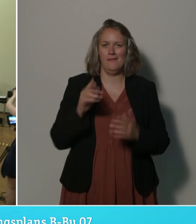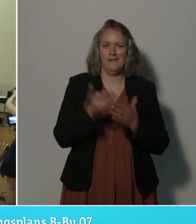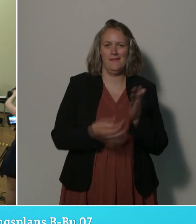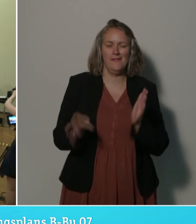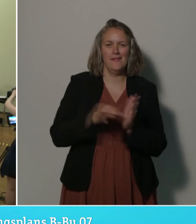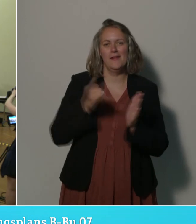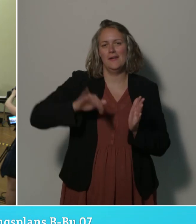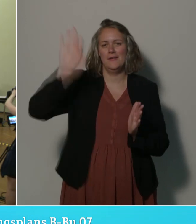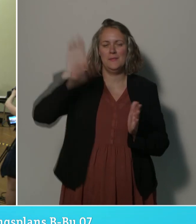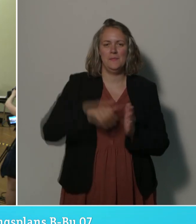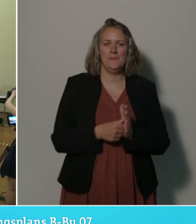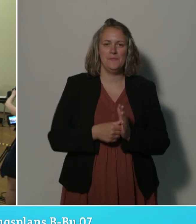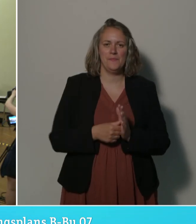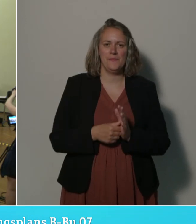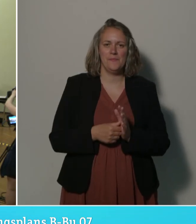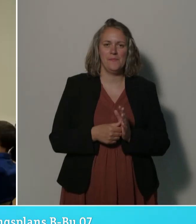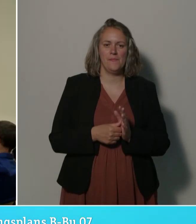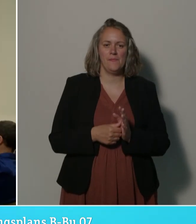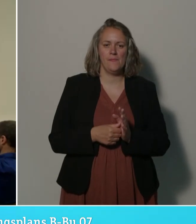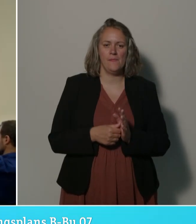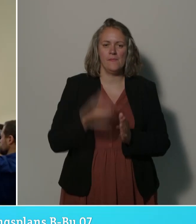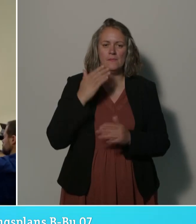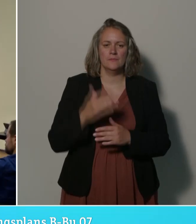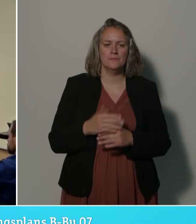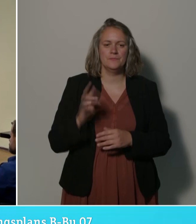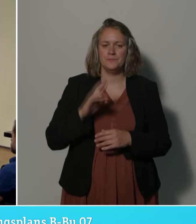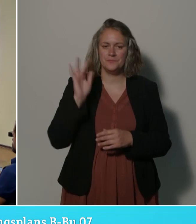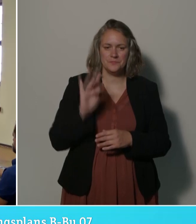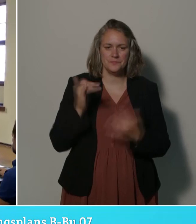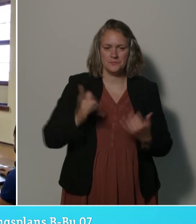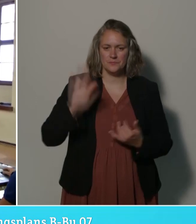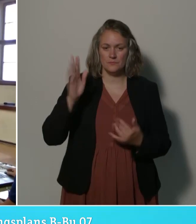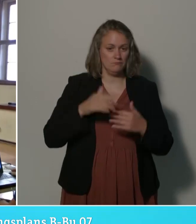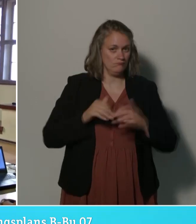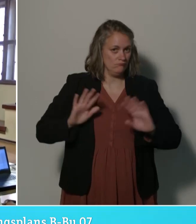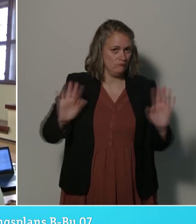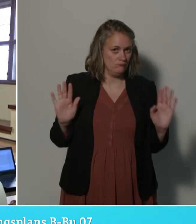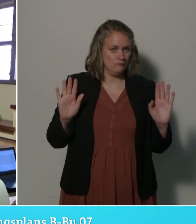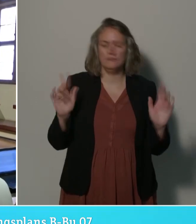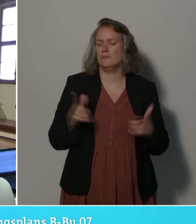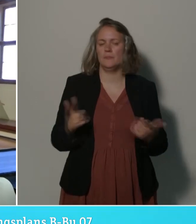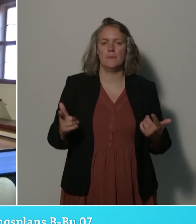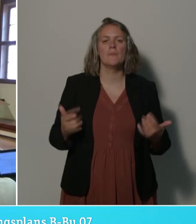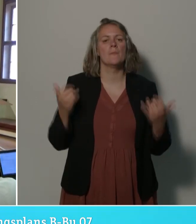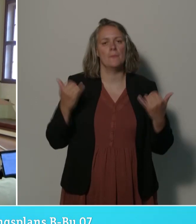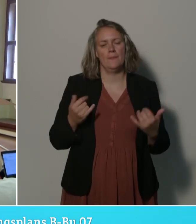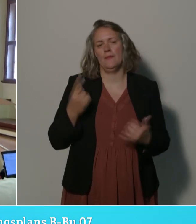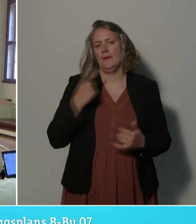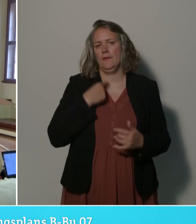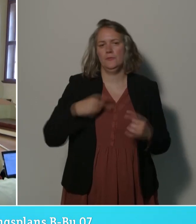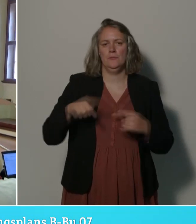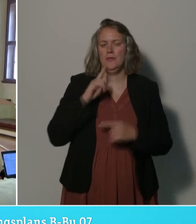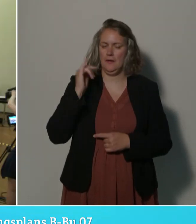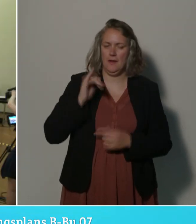ich um das Handzeichen. Danke sehr. Gibt es Gegenstimmen oder Enthaltungen? Beides nicht, damit einstimmig